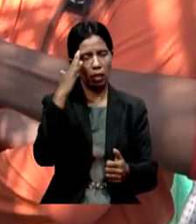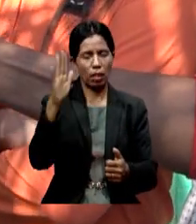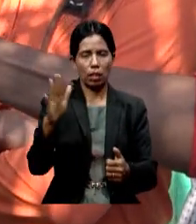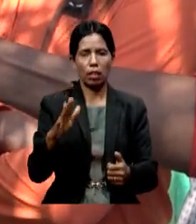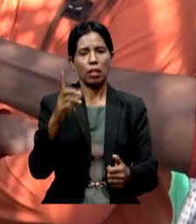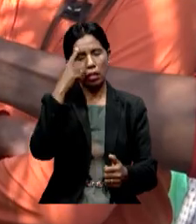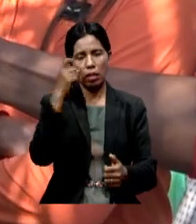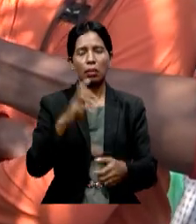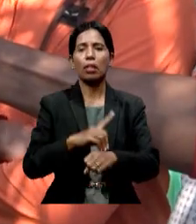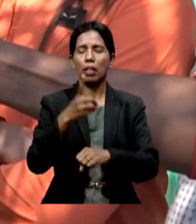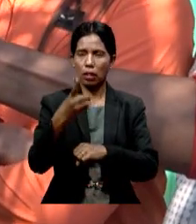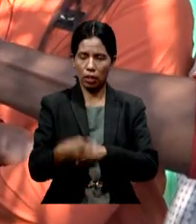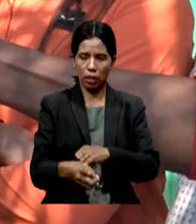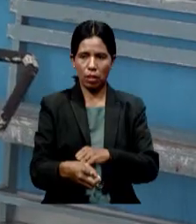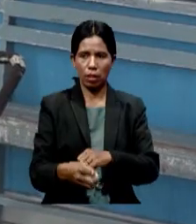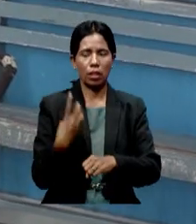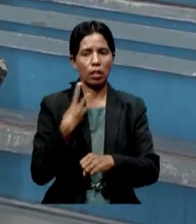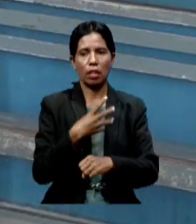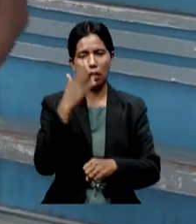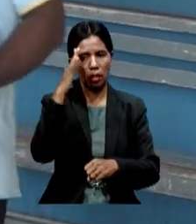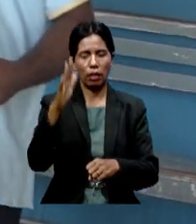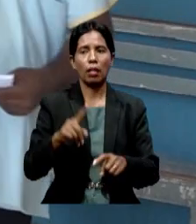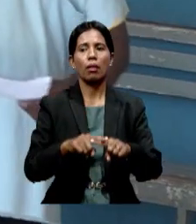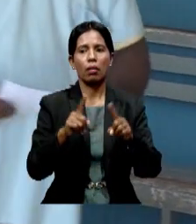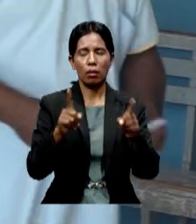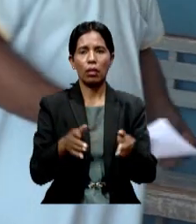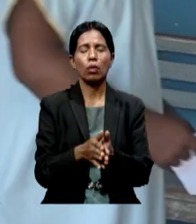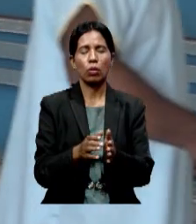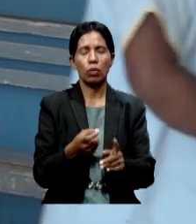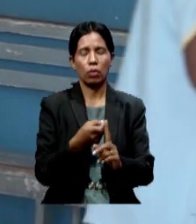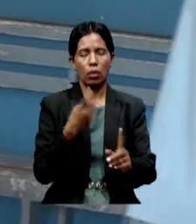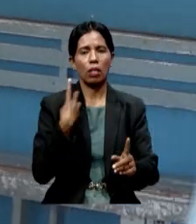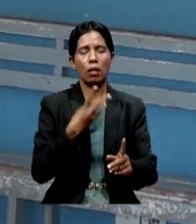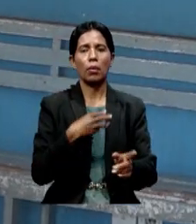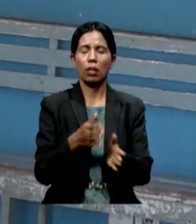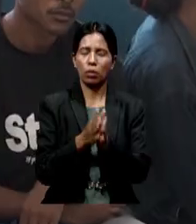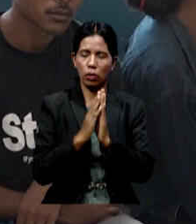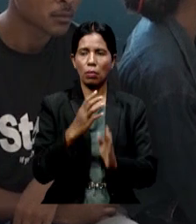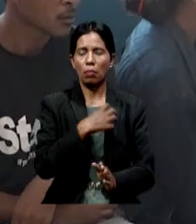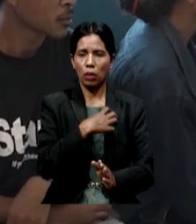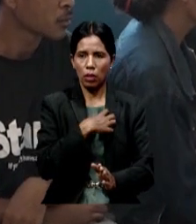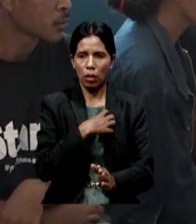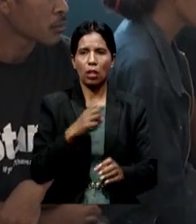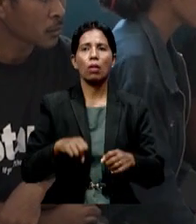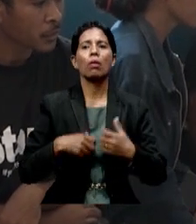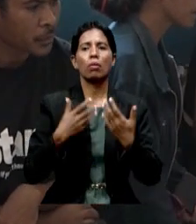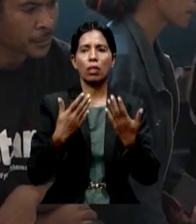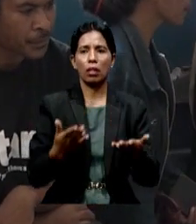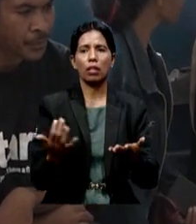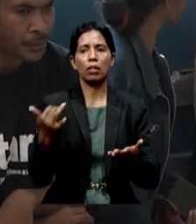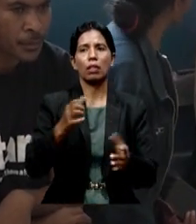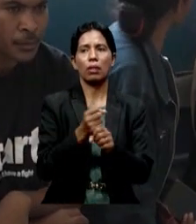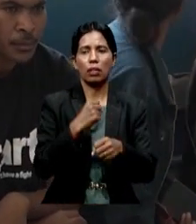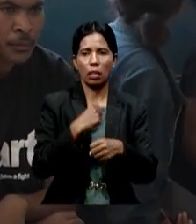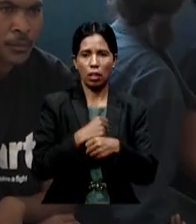akontese nih sa desastri dan memang itulah espera mabe husi amnya parti amnya karena tuh husu bapentel sira oisa sira tu bela hal